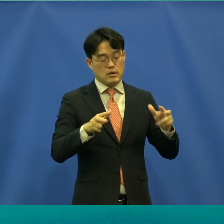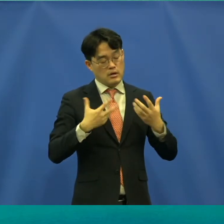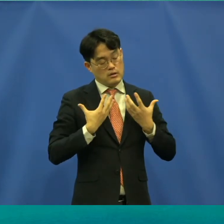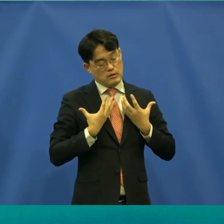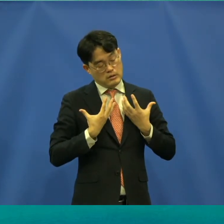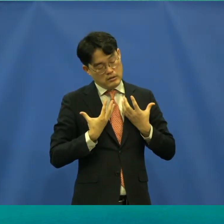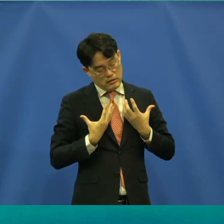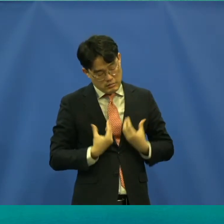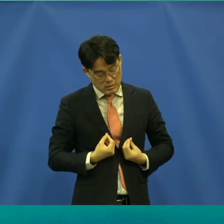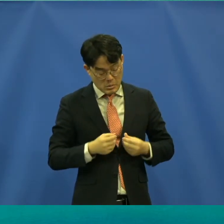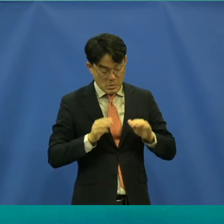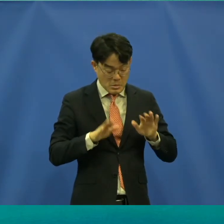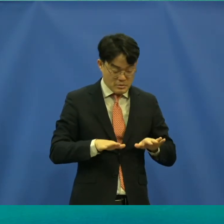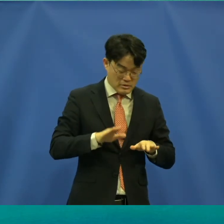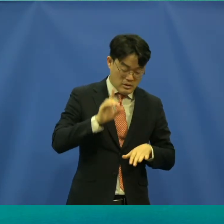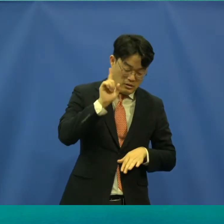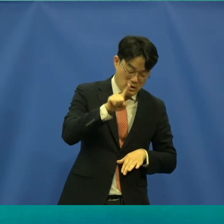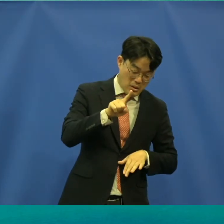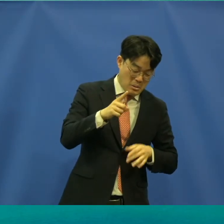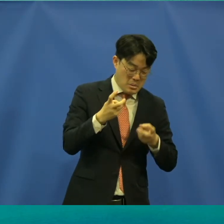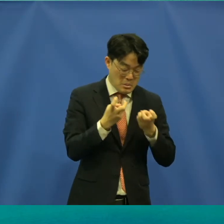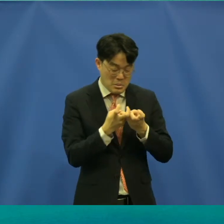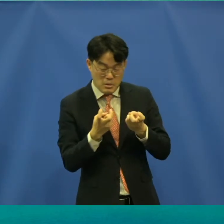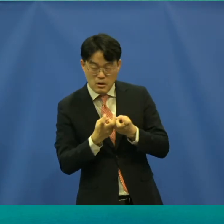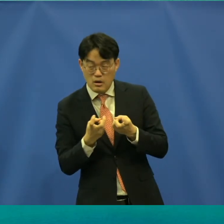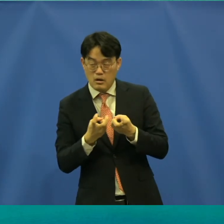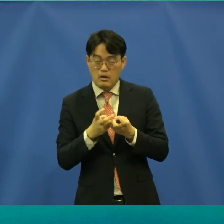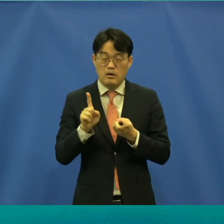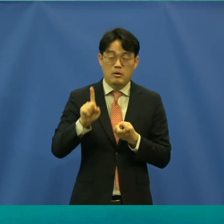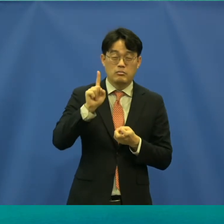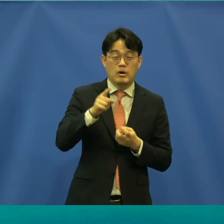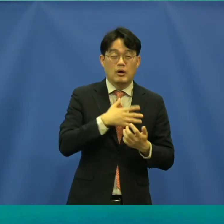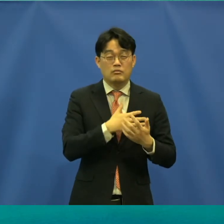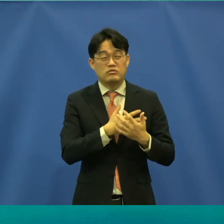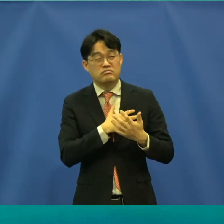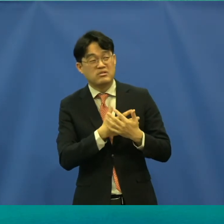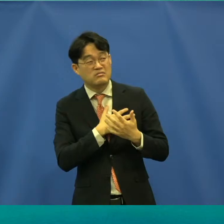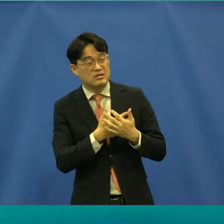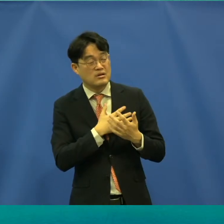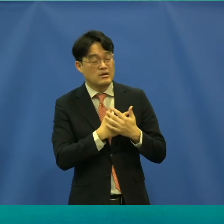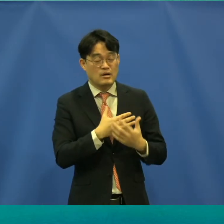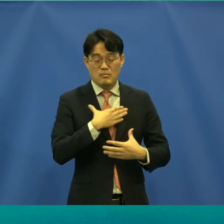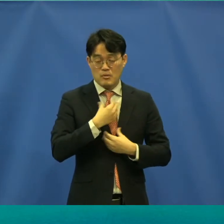그냥 긴박함, 하루도 그냥 편안하게 지낼 수 없을 만큼